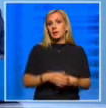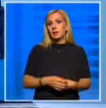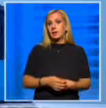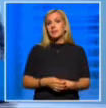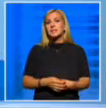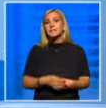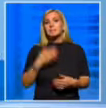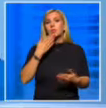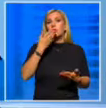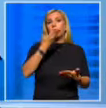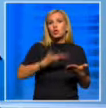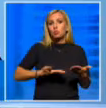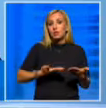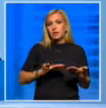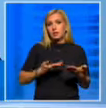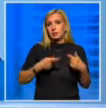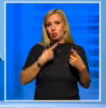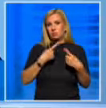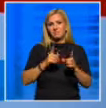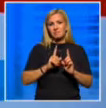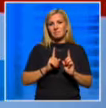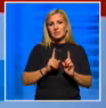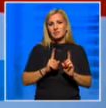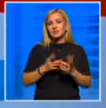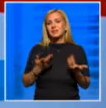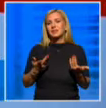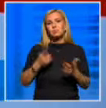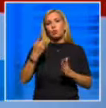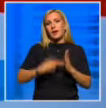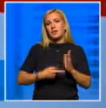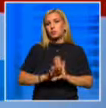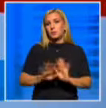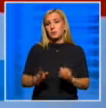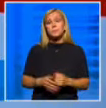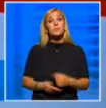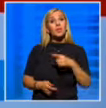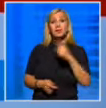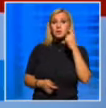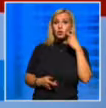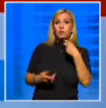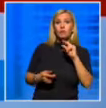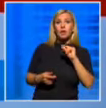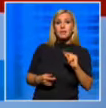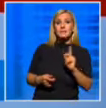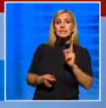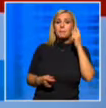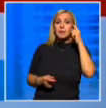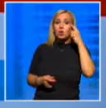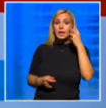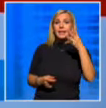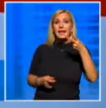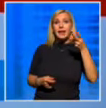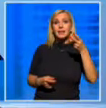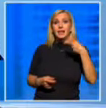самата оферта, влизането в този разговор, той е погрешен. Но нали знаете неговата теза? Не е логично третия да иска да диктува